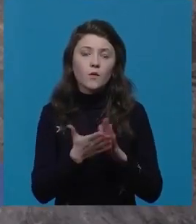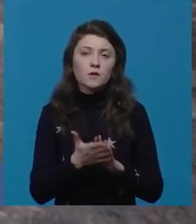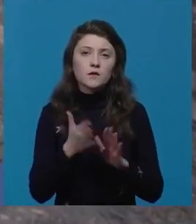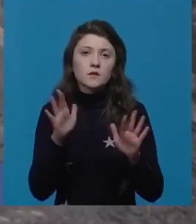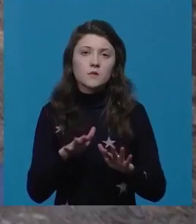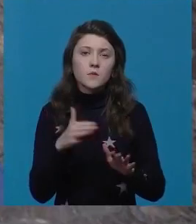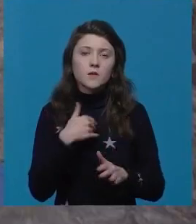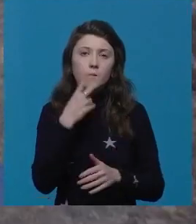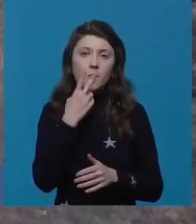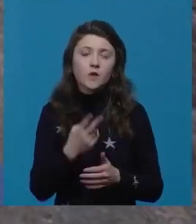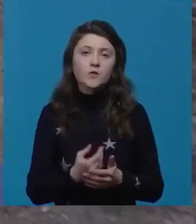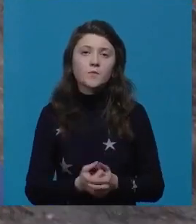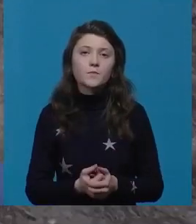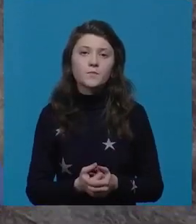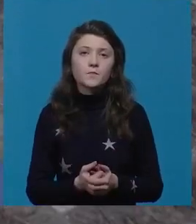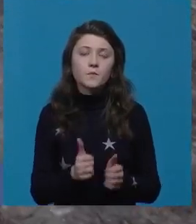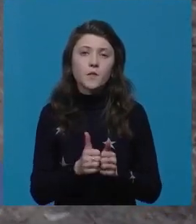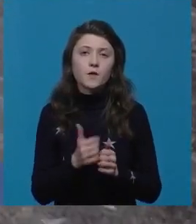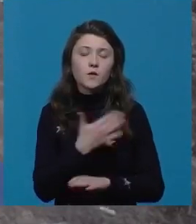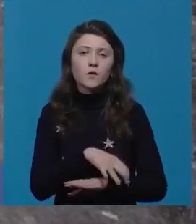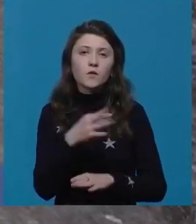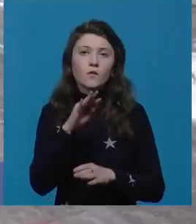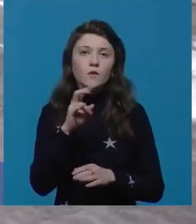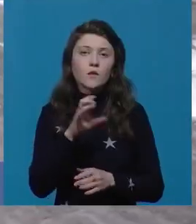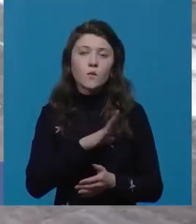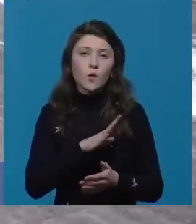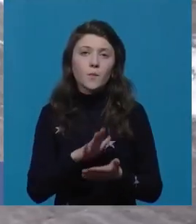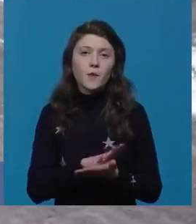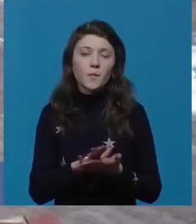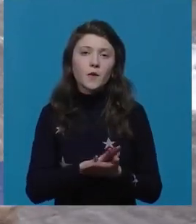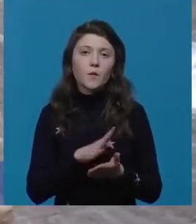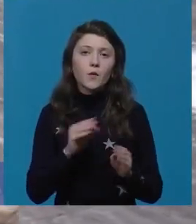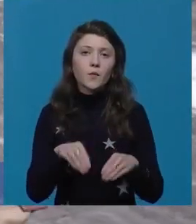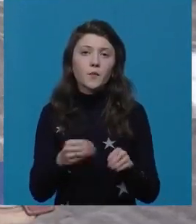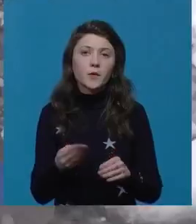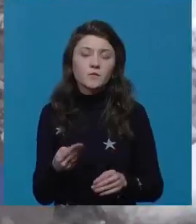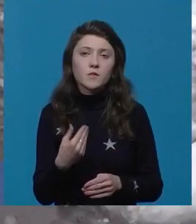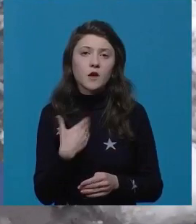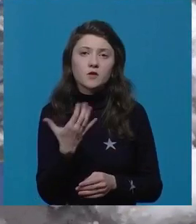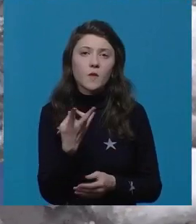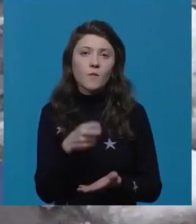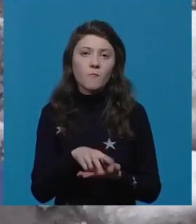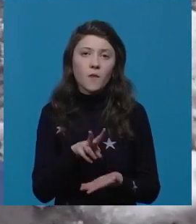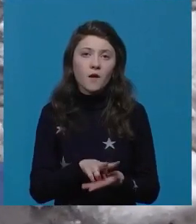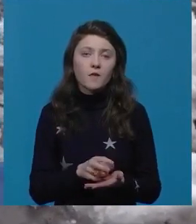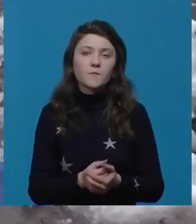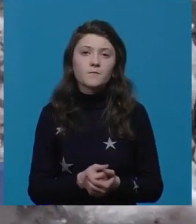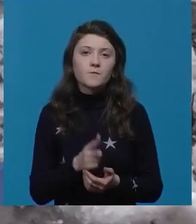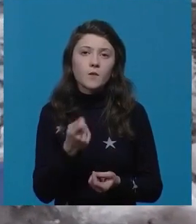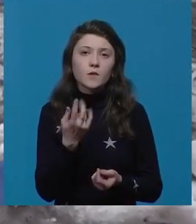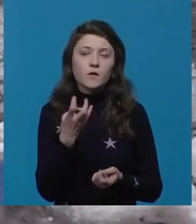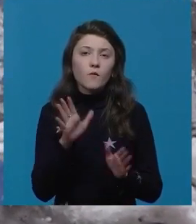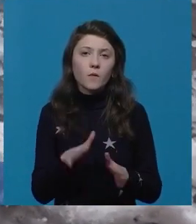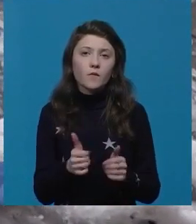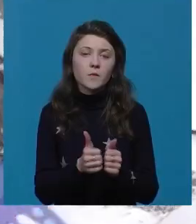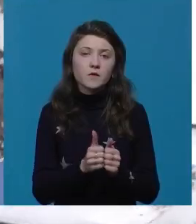трішки. Біля мене на Довженка було прибрано, посипано. Ніби нормально, не впала ще ні разу. Он там чуть не впала біля